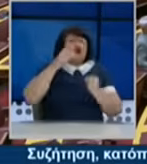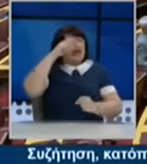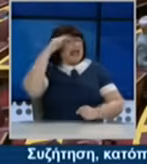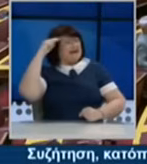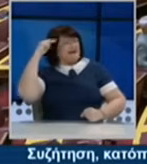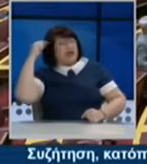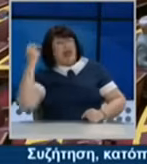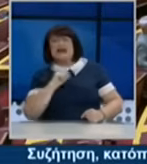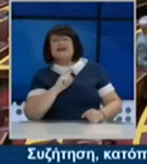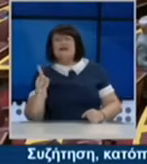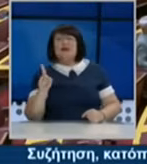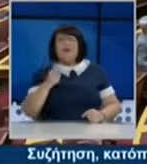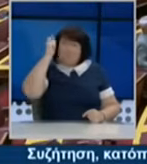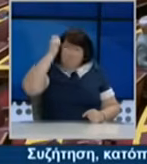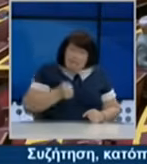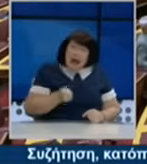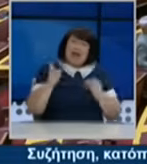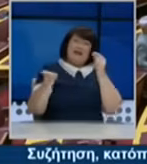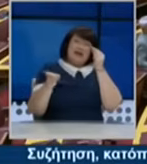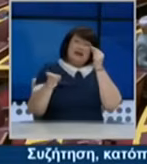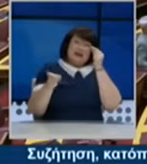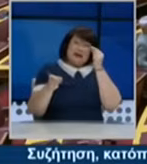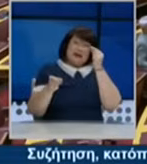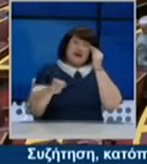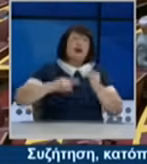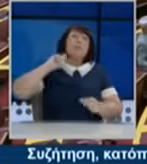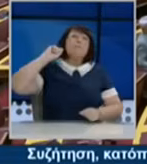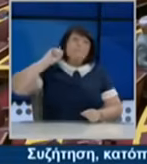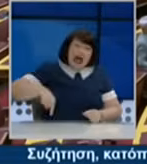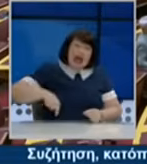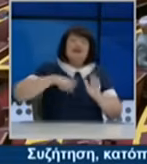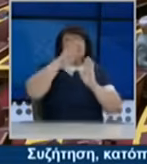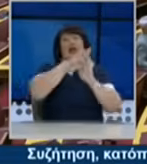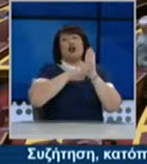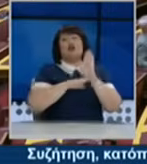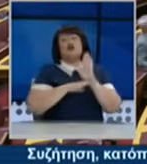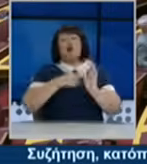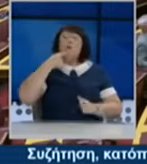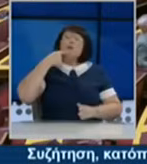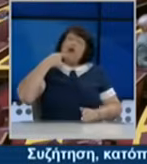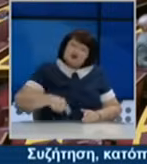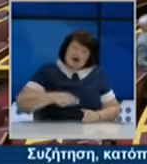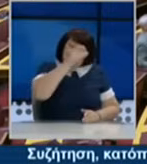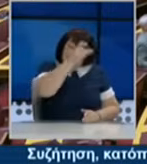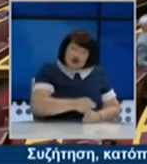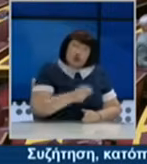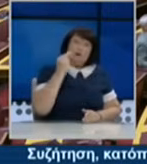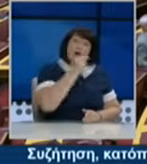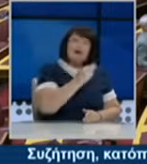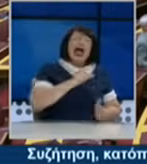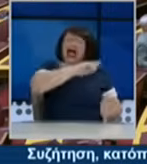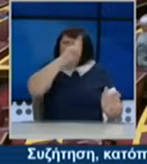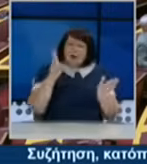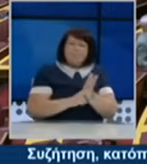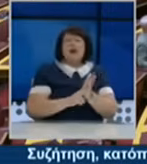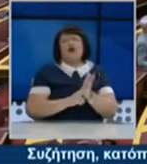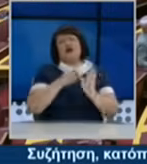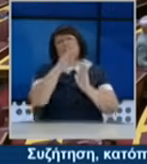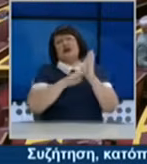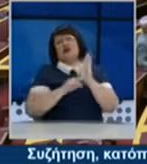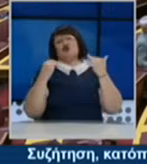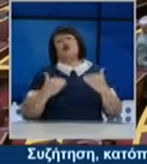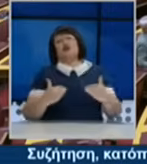ξυπνάδες μόλις παραδεχτήκατε ότι παραβιάσατε τον κανονισμό προσβάλλοντας τον Πρωθυπουργό, κάτι που απαγορεύεται από τον κανονισμό